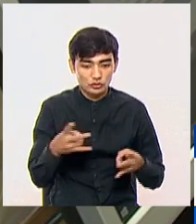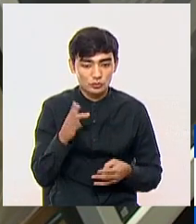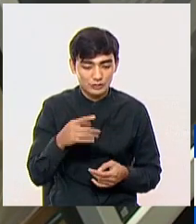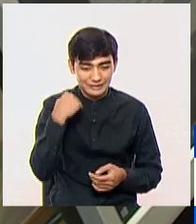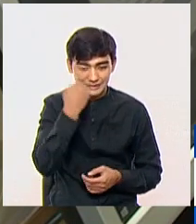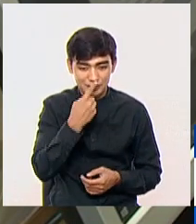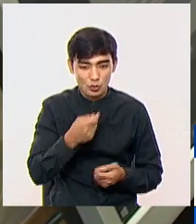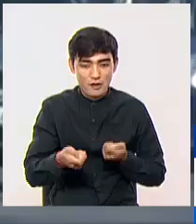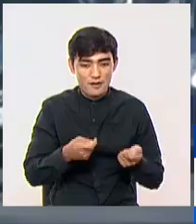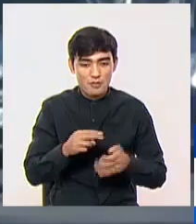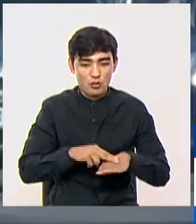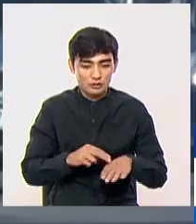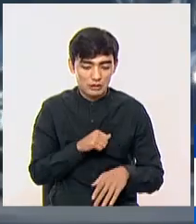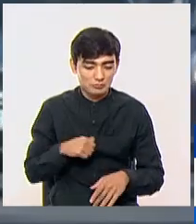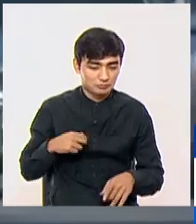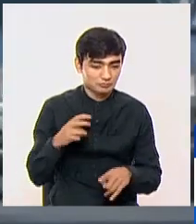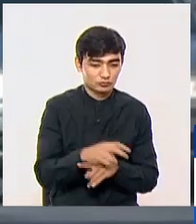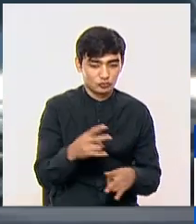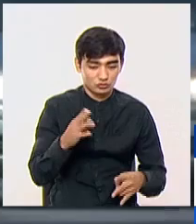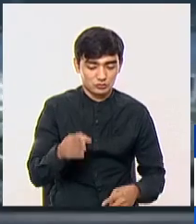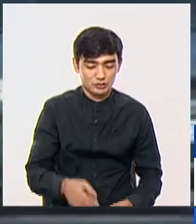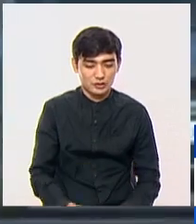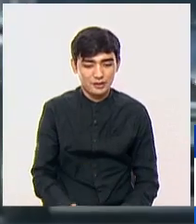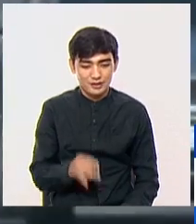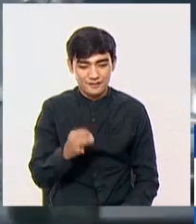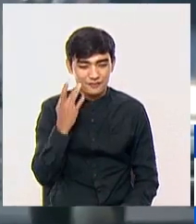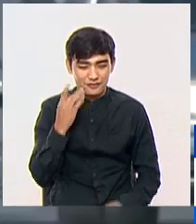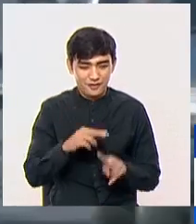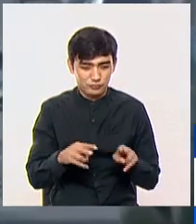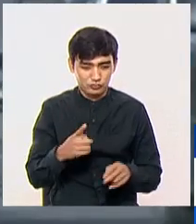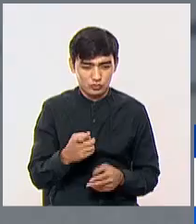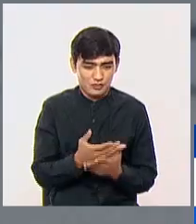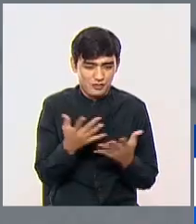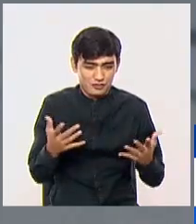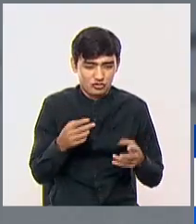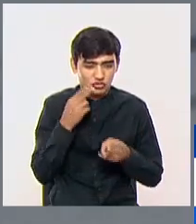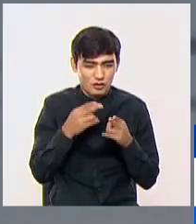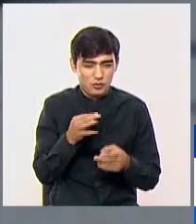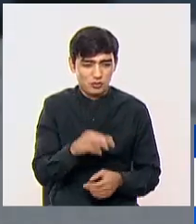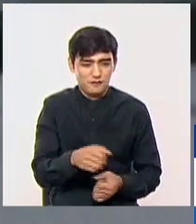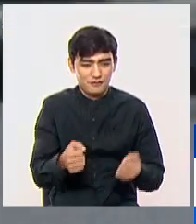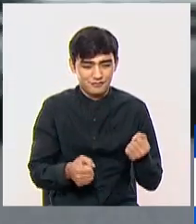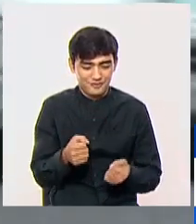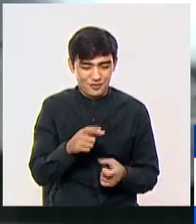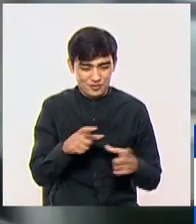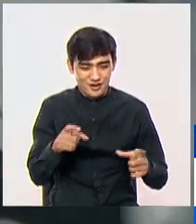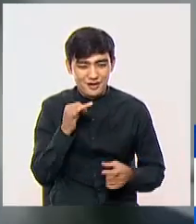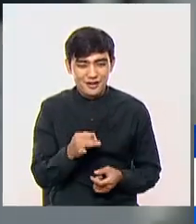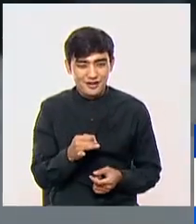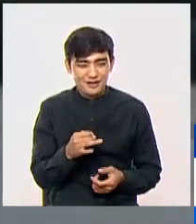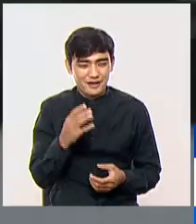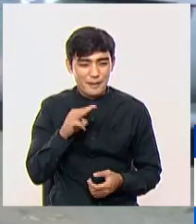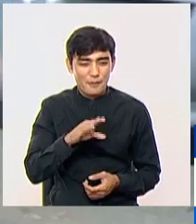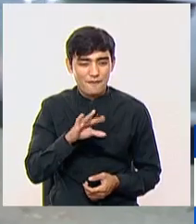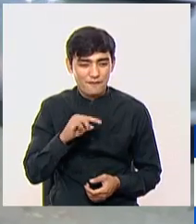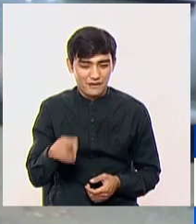ехать в управление полиции. Автообщественники говорят, что постоянно получают сотни жалоб от водителей. Казахстанская цифровизация в системе МВД